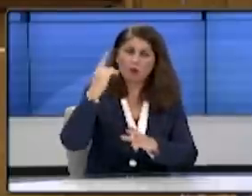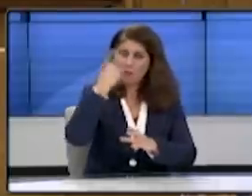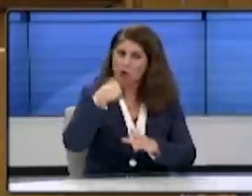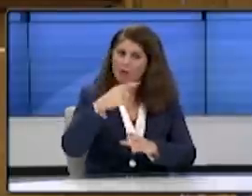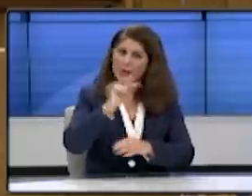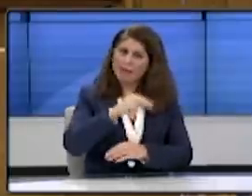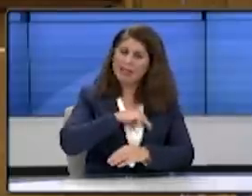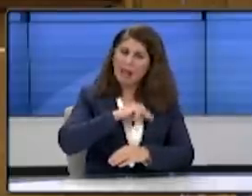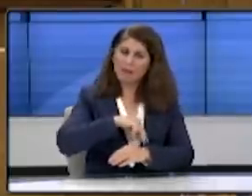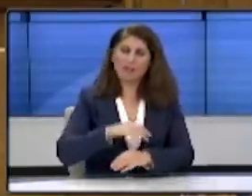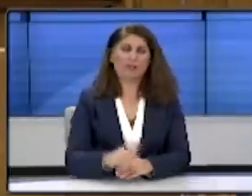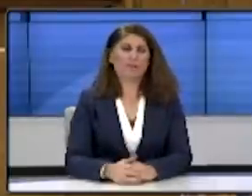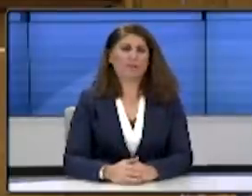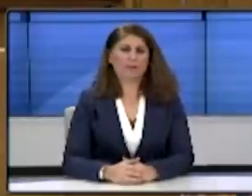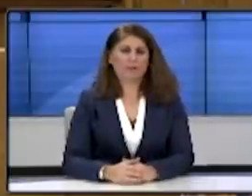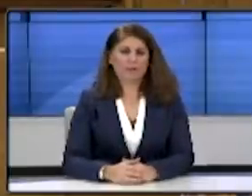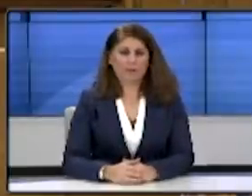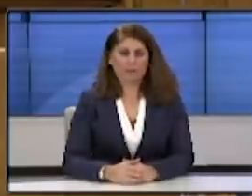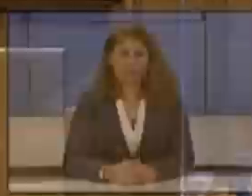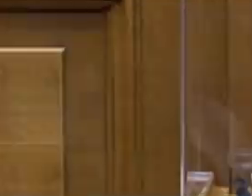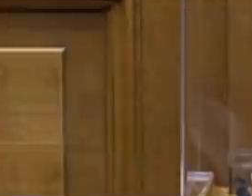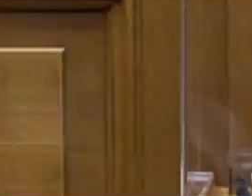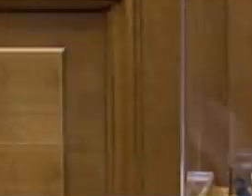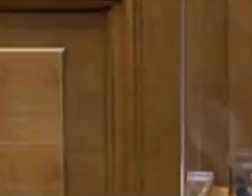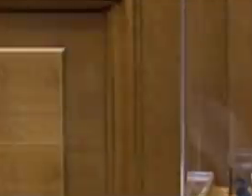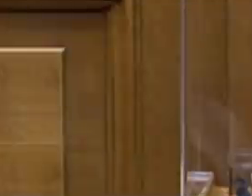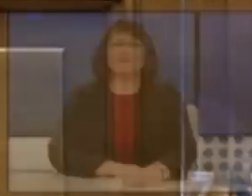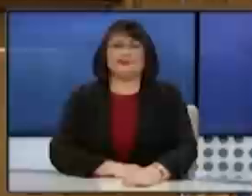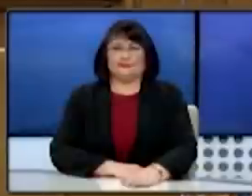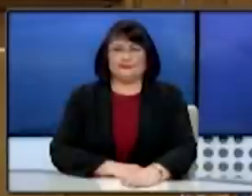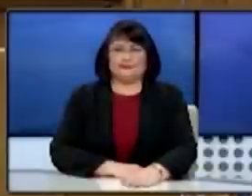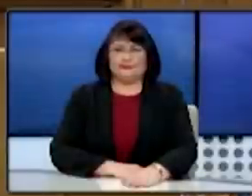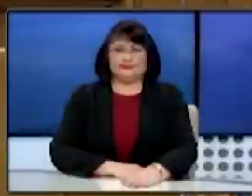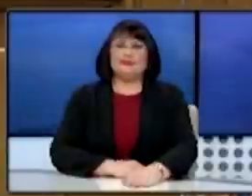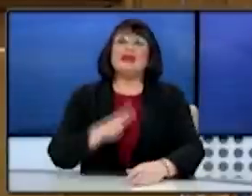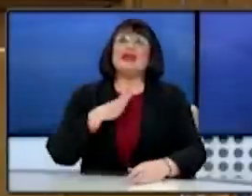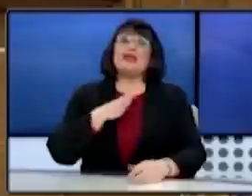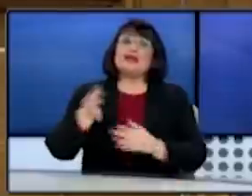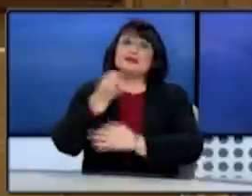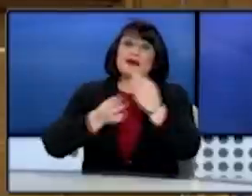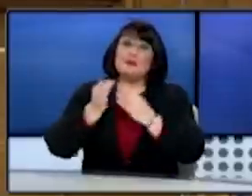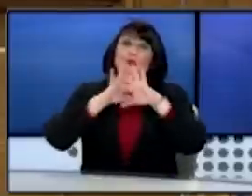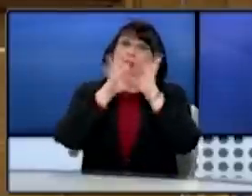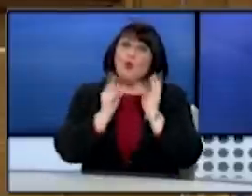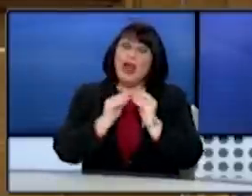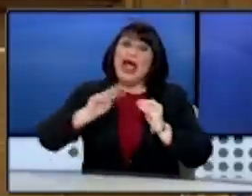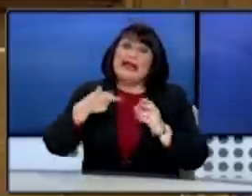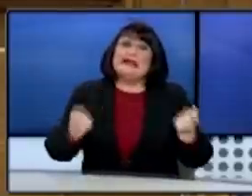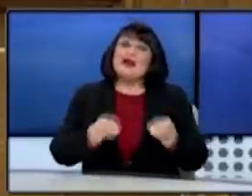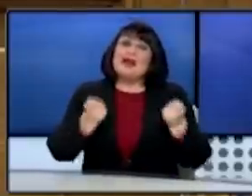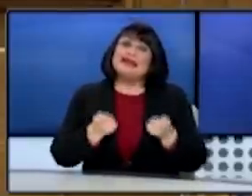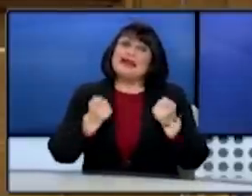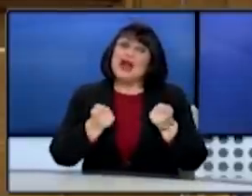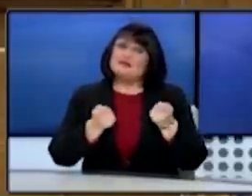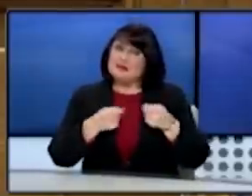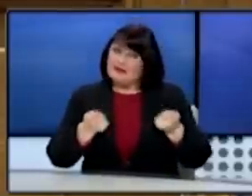Θέλετε δηλαδή να μιλήσουμε για όλο το αντεργατικό οπλοστάσιο που αυξάνει την εκμετάλλευση των εργαζομένων,